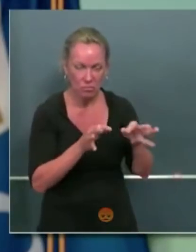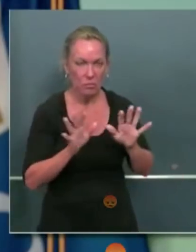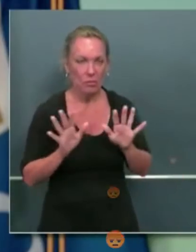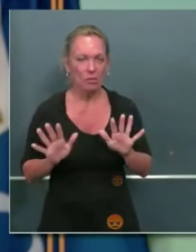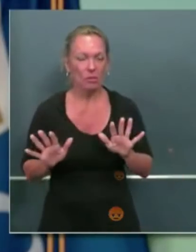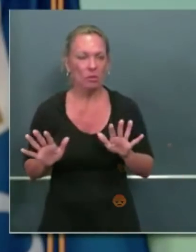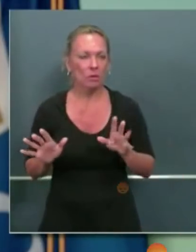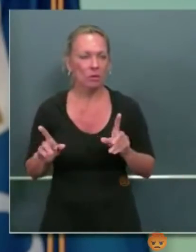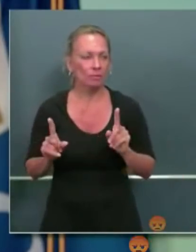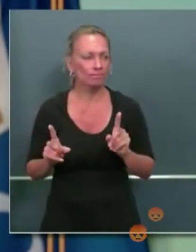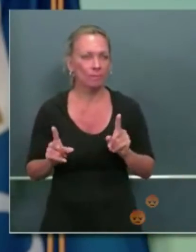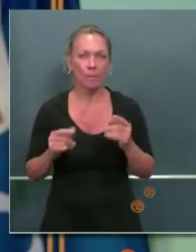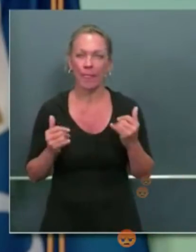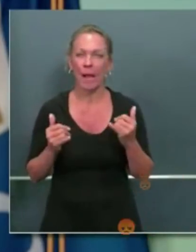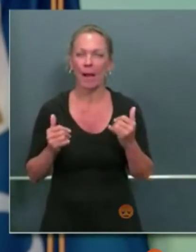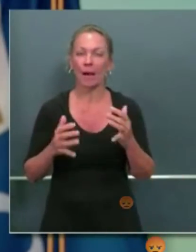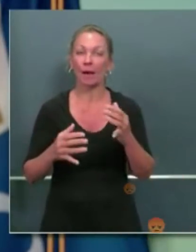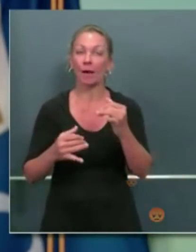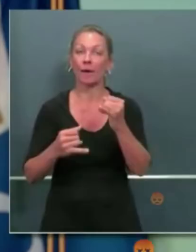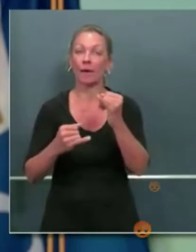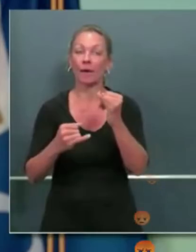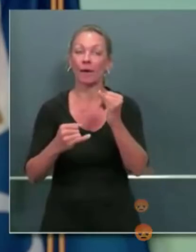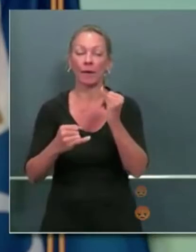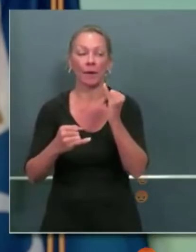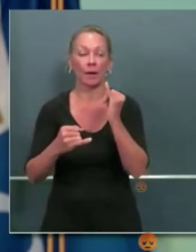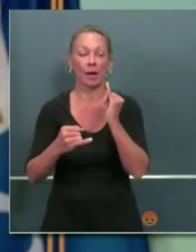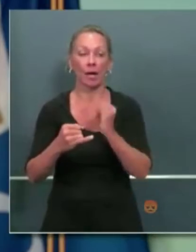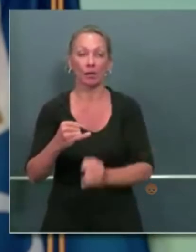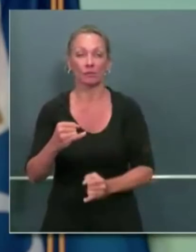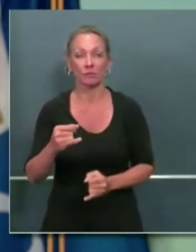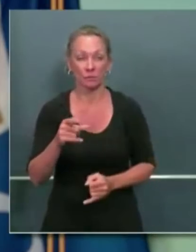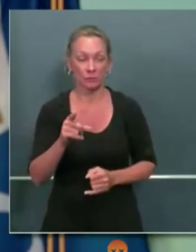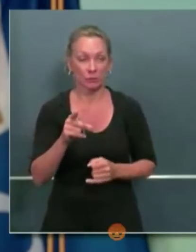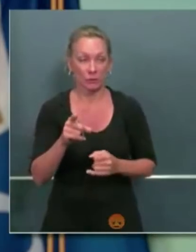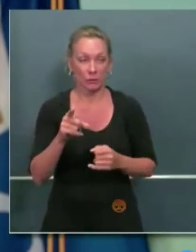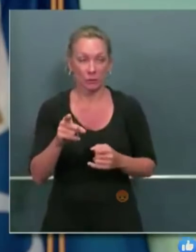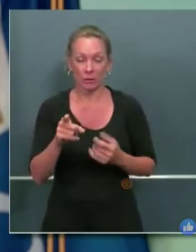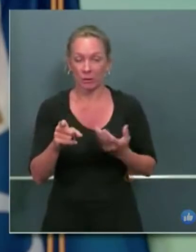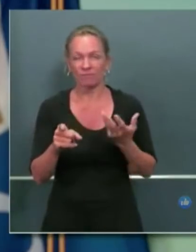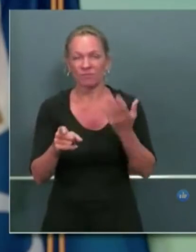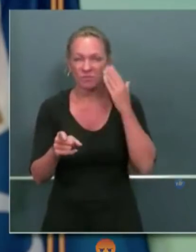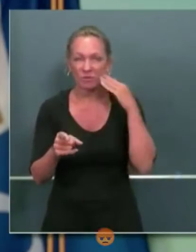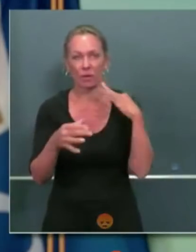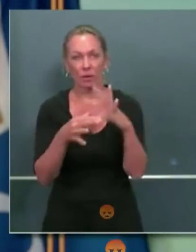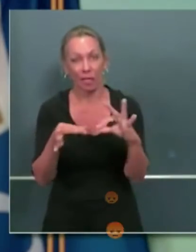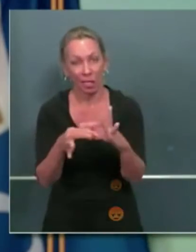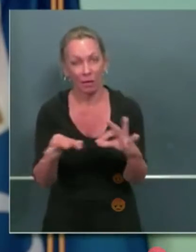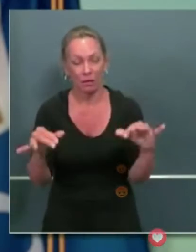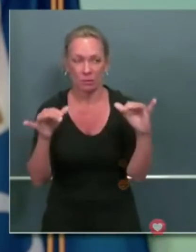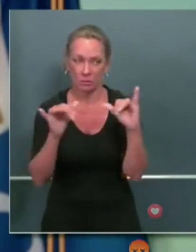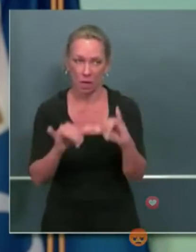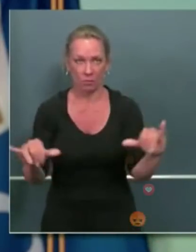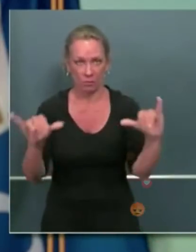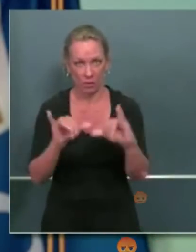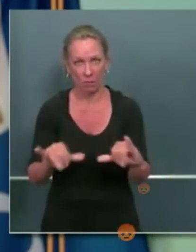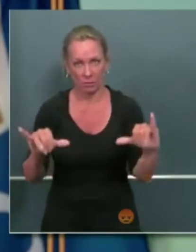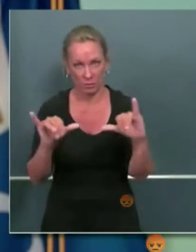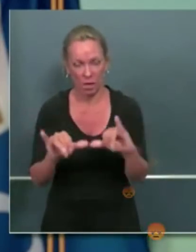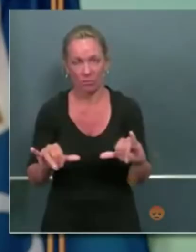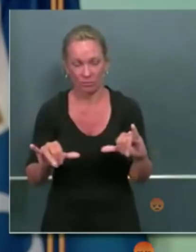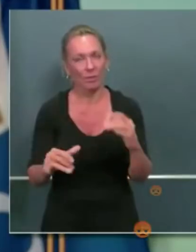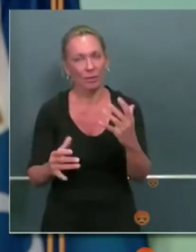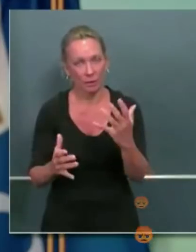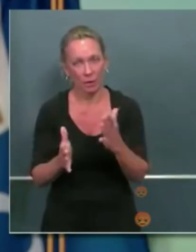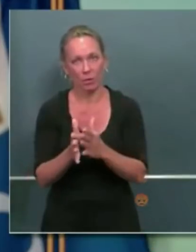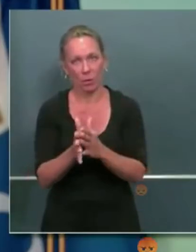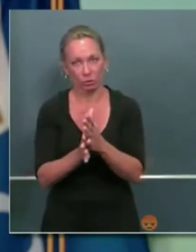most of 2020 with this Phải giãn following. cách họ ra như thế nào, Please wash your sẽ trả hands, họ về practice trước the hygiene thời hạn that như thế we know nào và can mitigate trả về